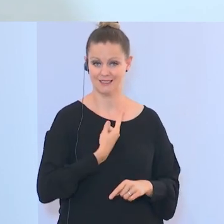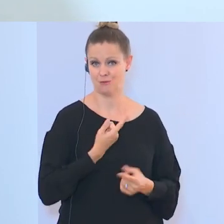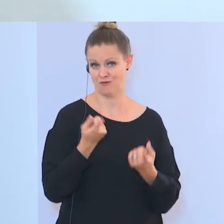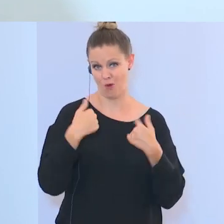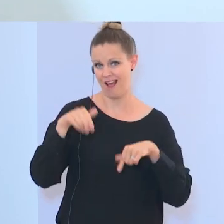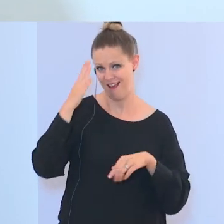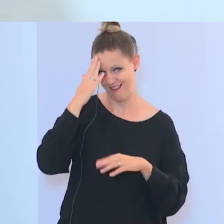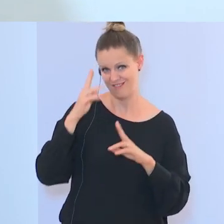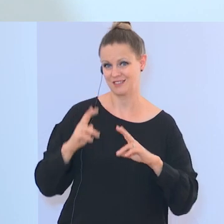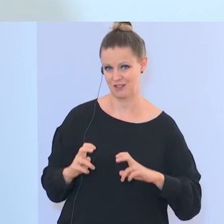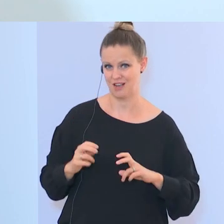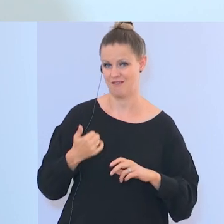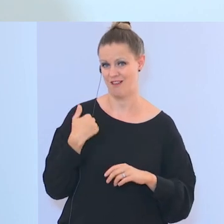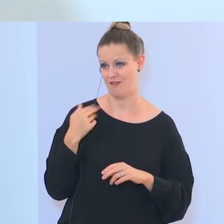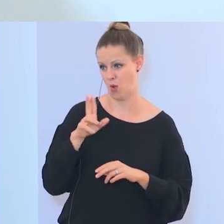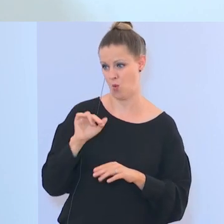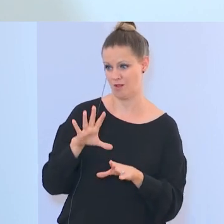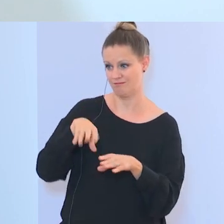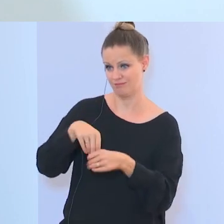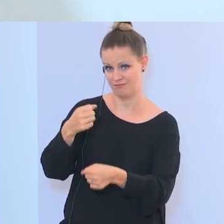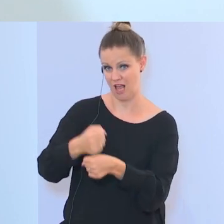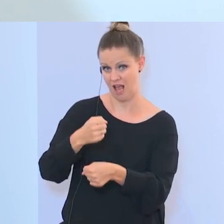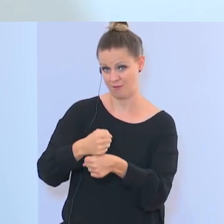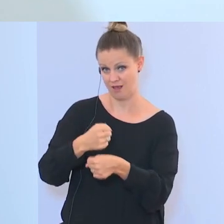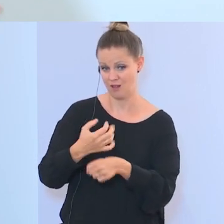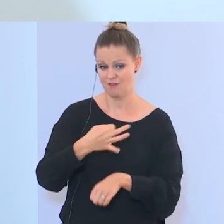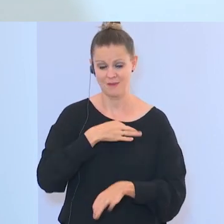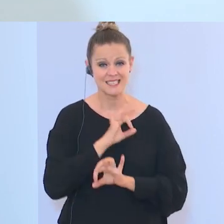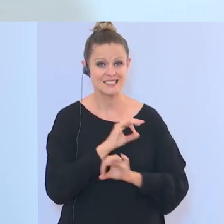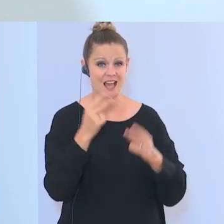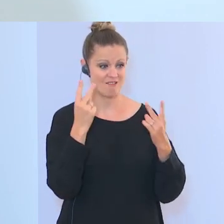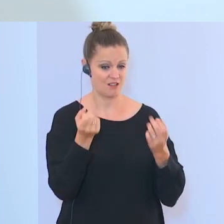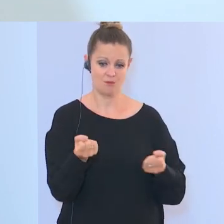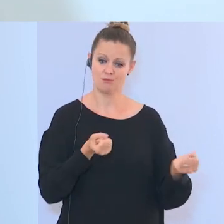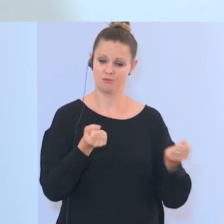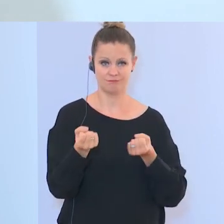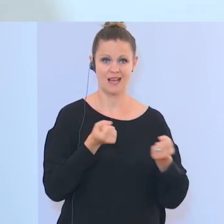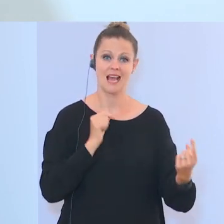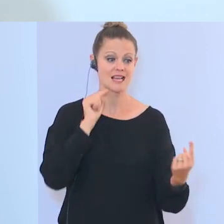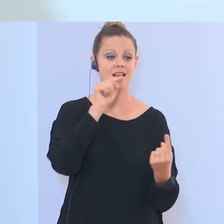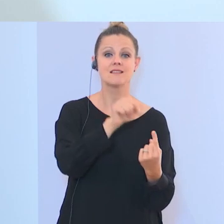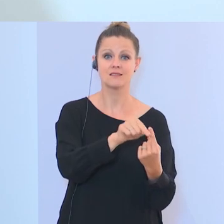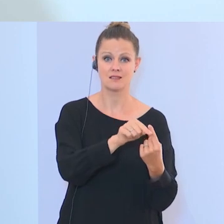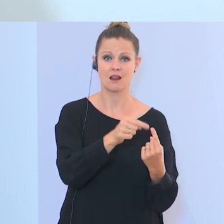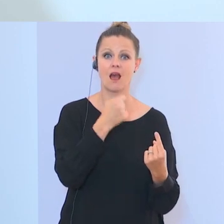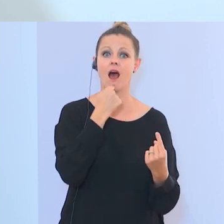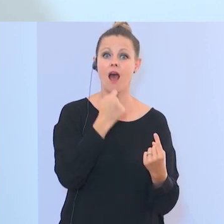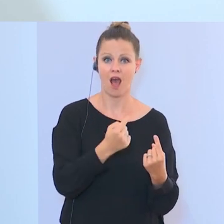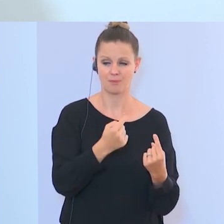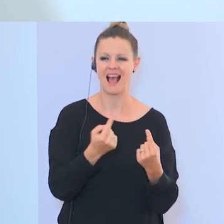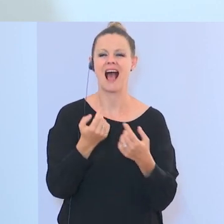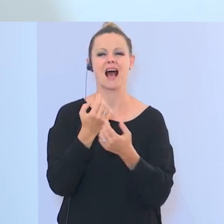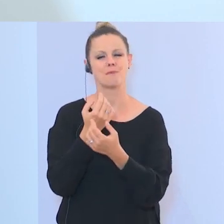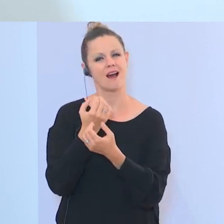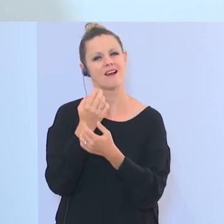Wissenschaft, ich war selber an Universität tätig, für mich ist es ganz wichtig, dass wir als Politik die Ziele vorgeben, aber die Wissenschaft und die Forschung frei